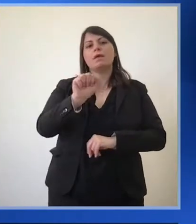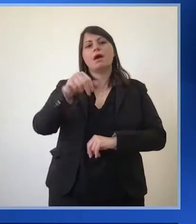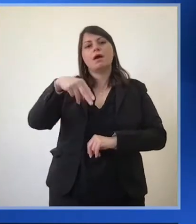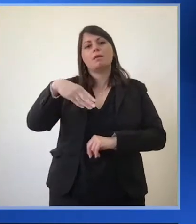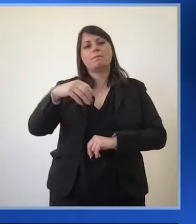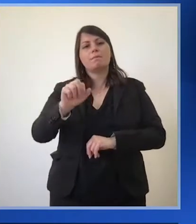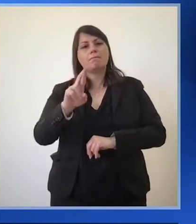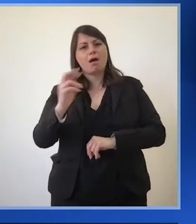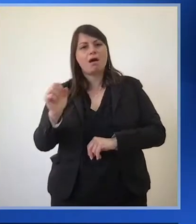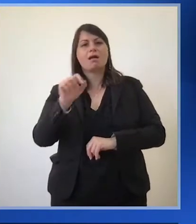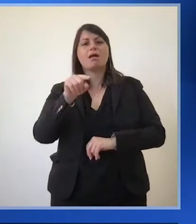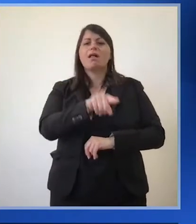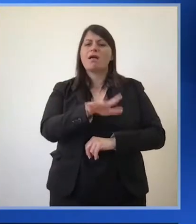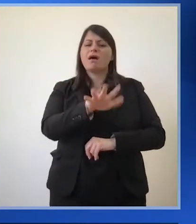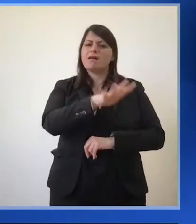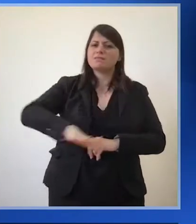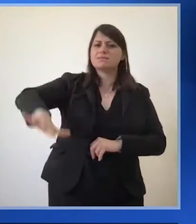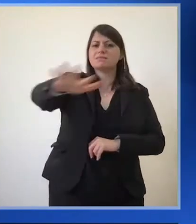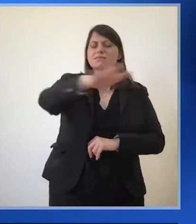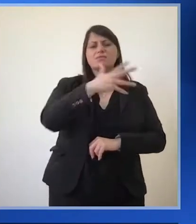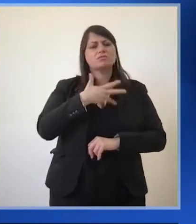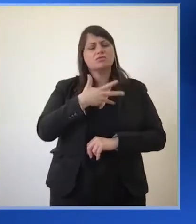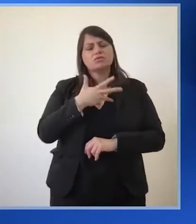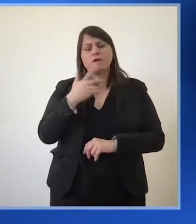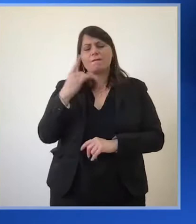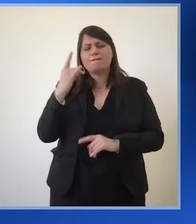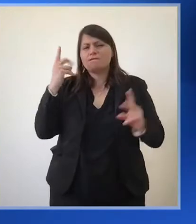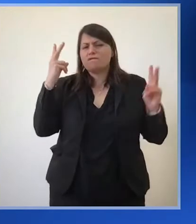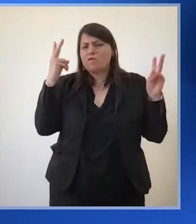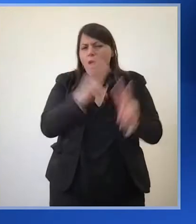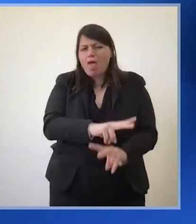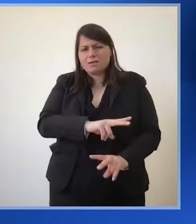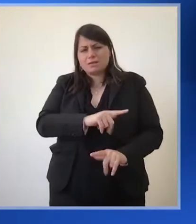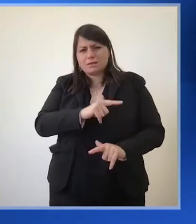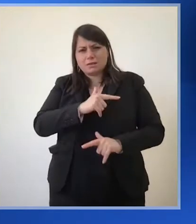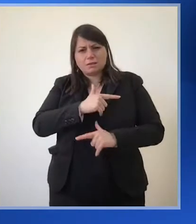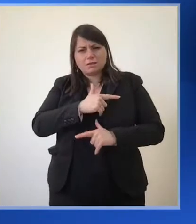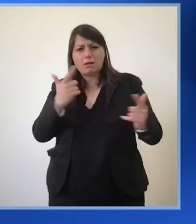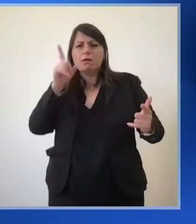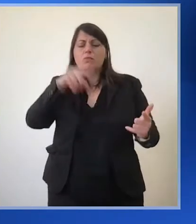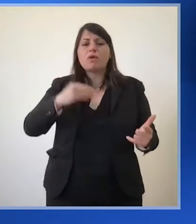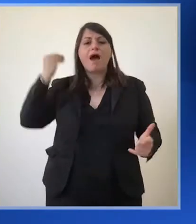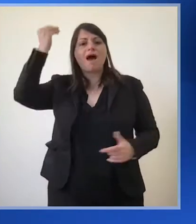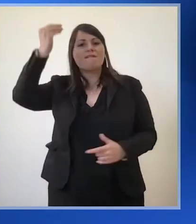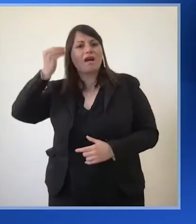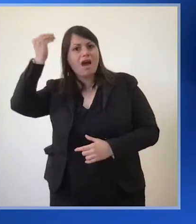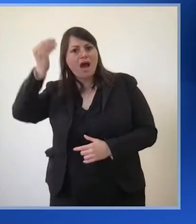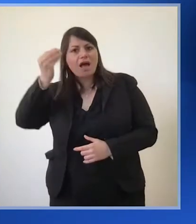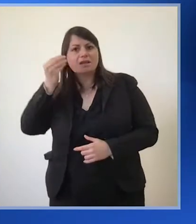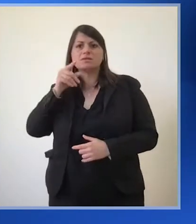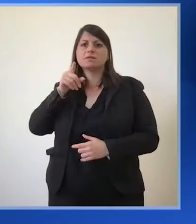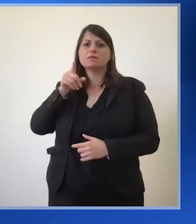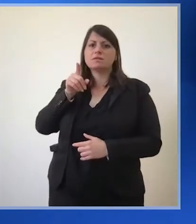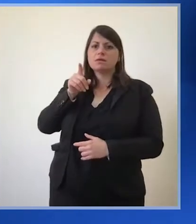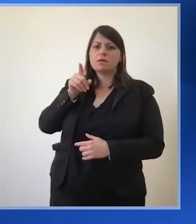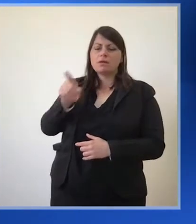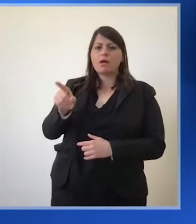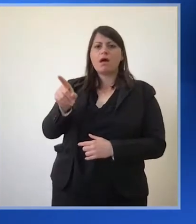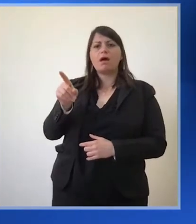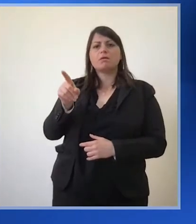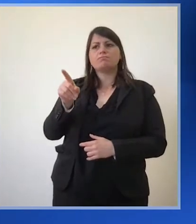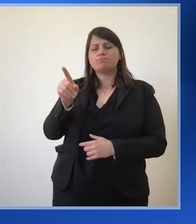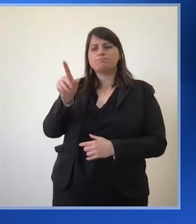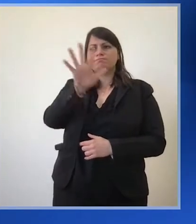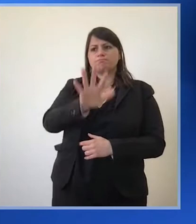drammatico scenario di odio e di violenza, e per l'Afghanistan, dove non si allentano le